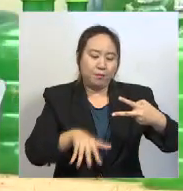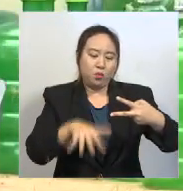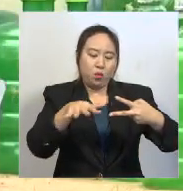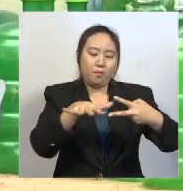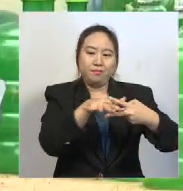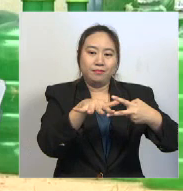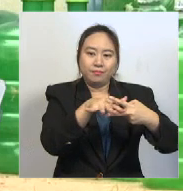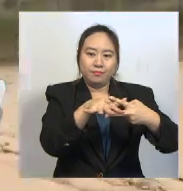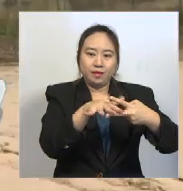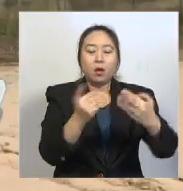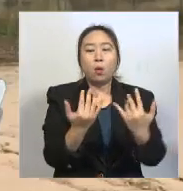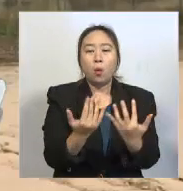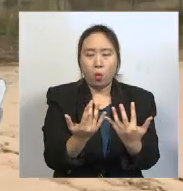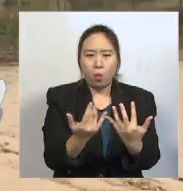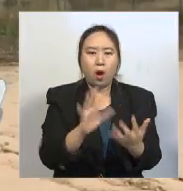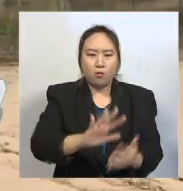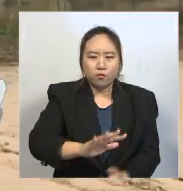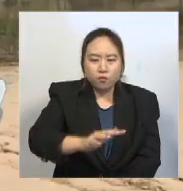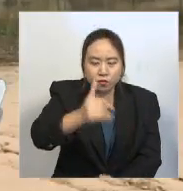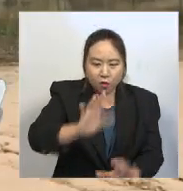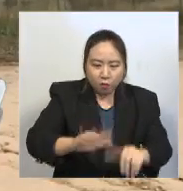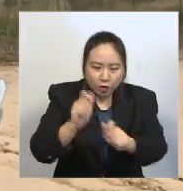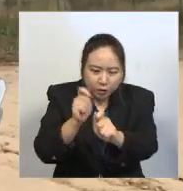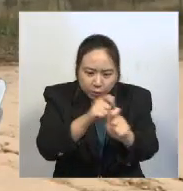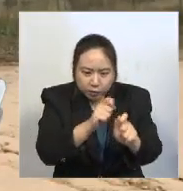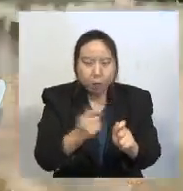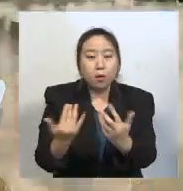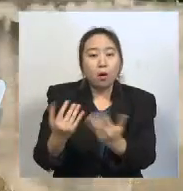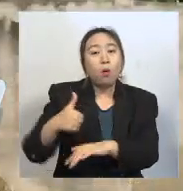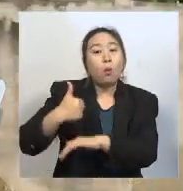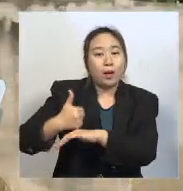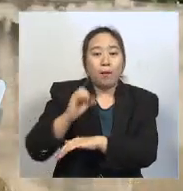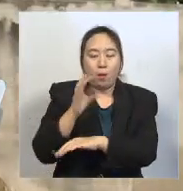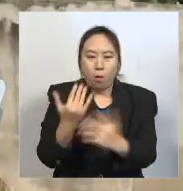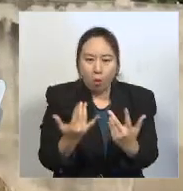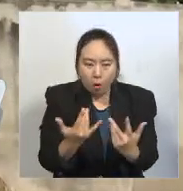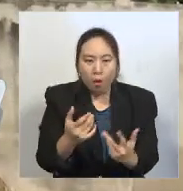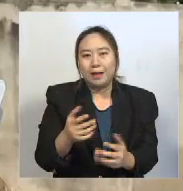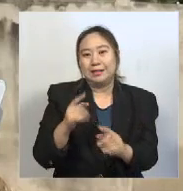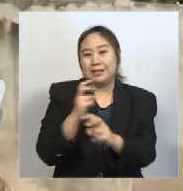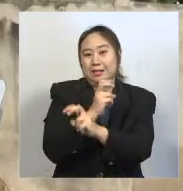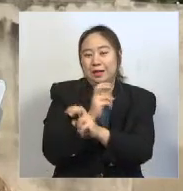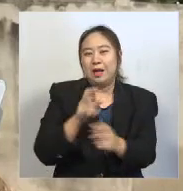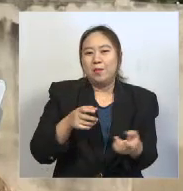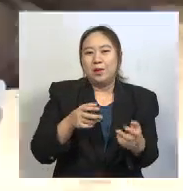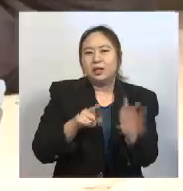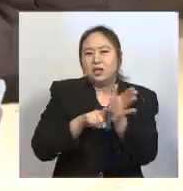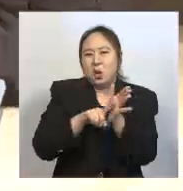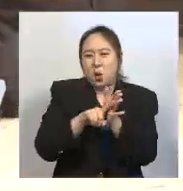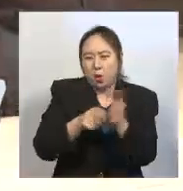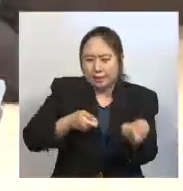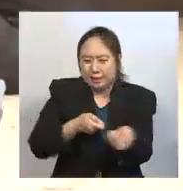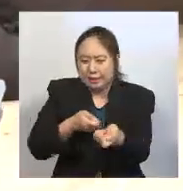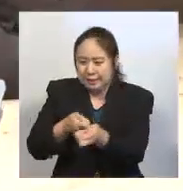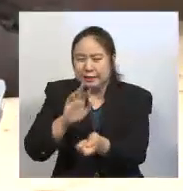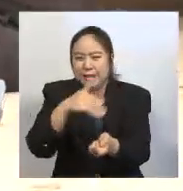ยู่ระหว่างการฟื้นฟูนะคะซึ่งผู้ใหญ่บ้านบอกว่าก็จะมีการเข้าไปฟื้นฟูน้ำยาฆ่าเชื้อก่อนเพื่อให้มีความปลอดภัยมากที่สุด